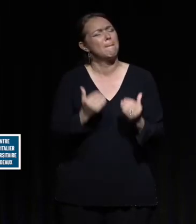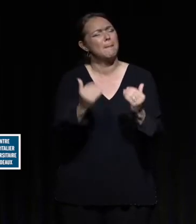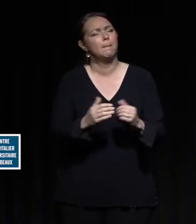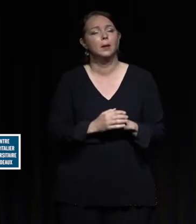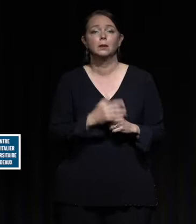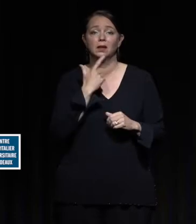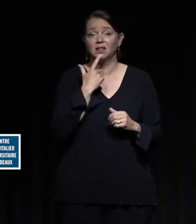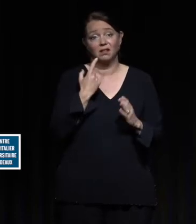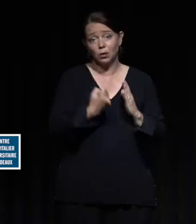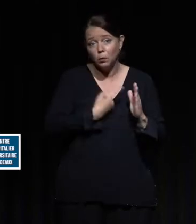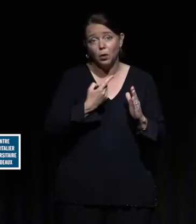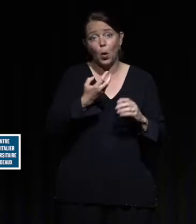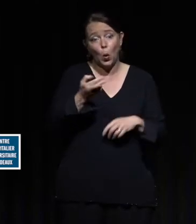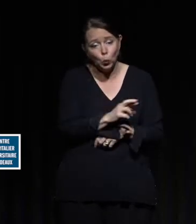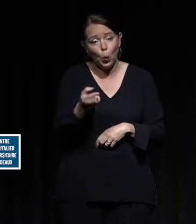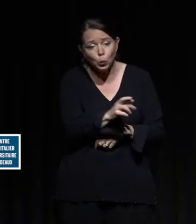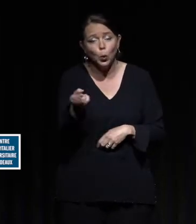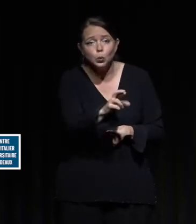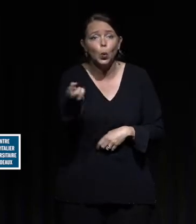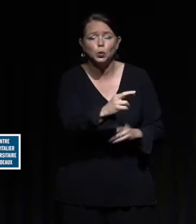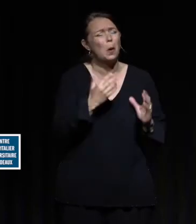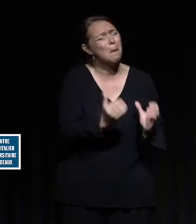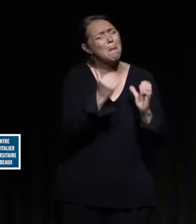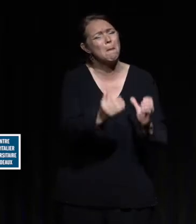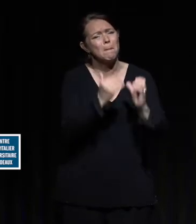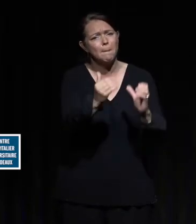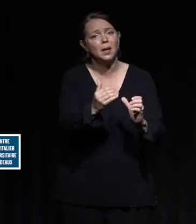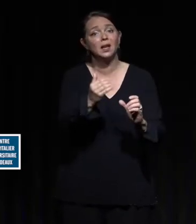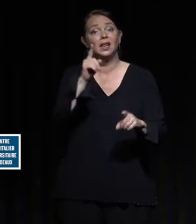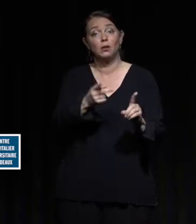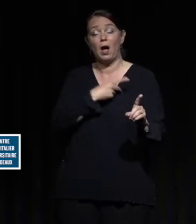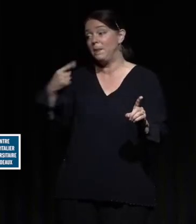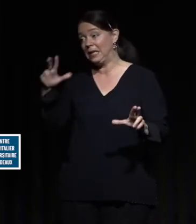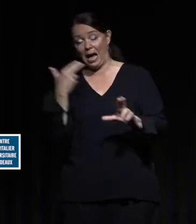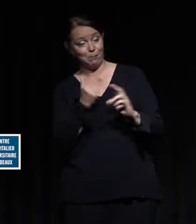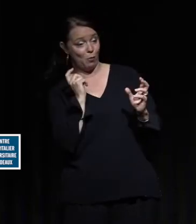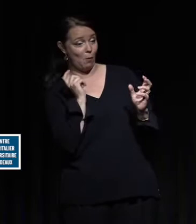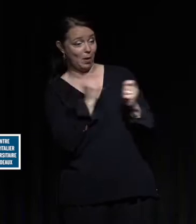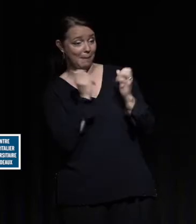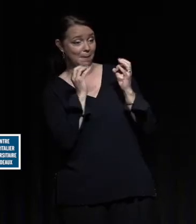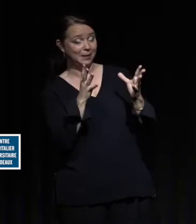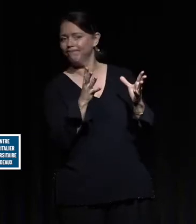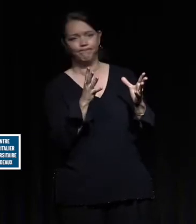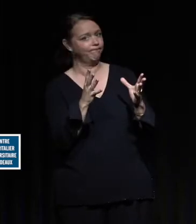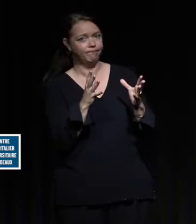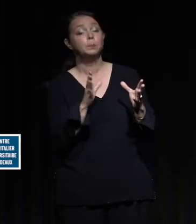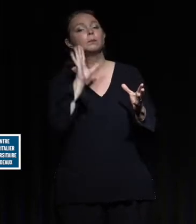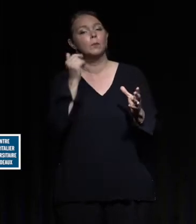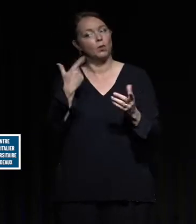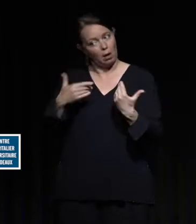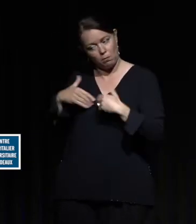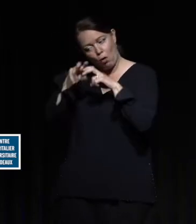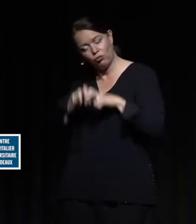C'est devenu tout le temps. Et la réponse médicale n'est pas toujours parfaite. Et on est en train de chercher des moyens d'arriver à